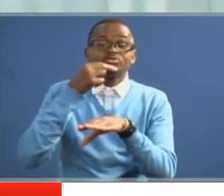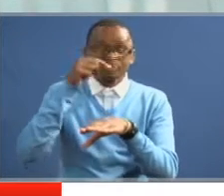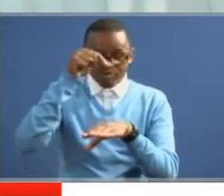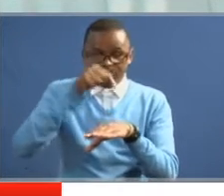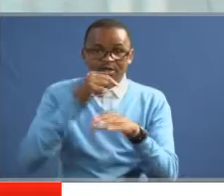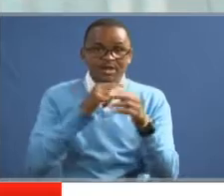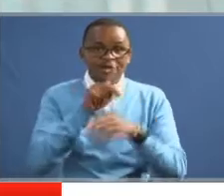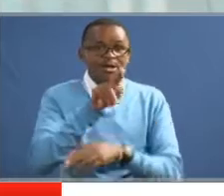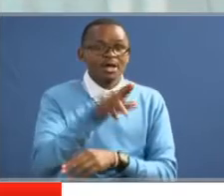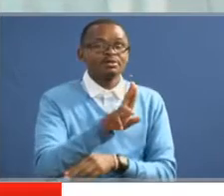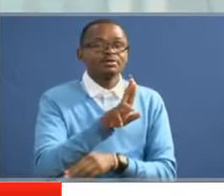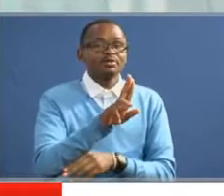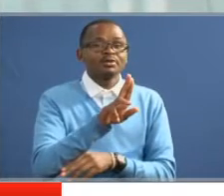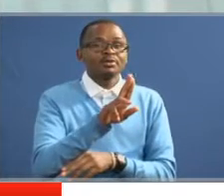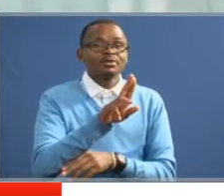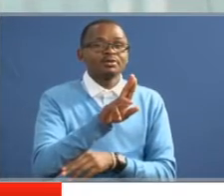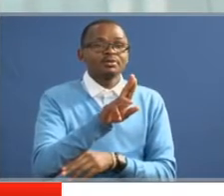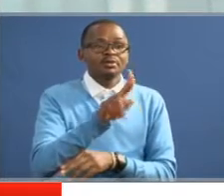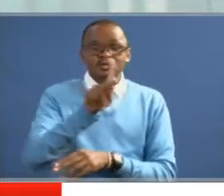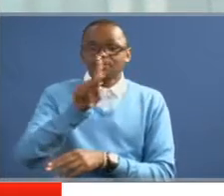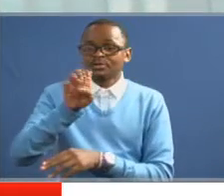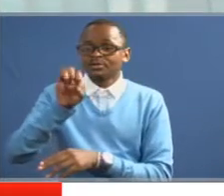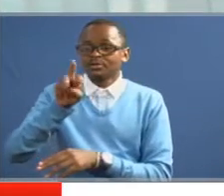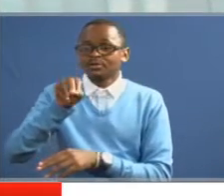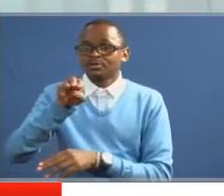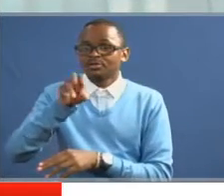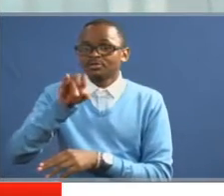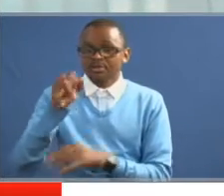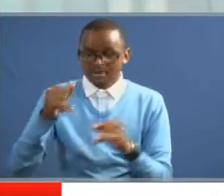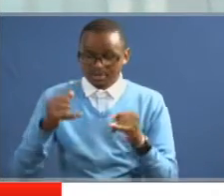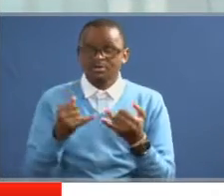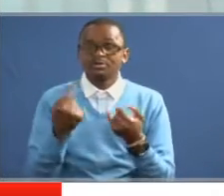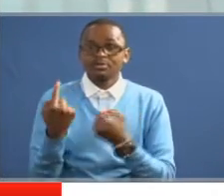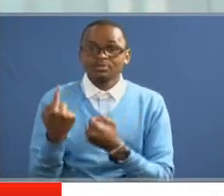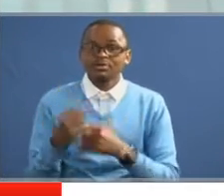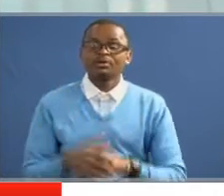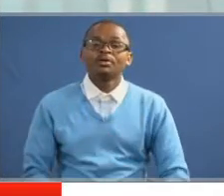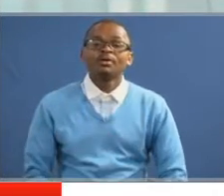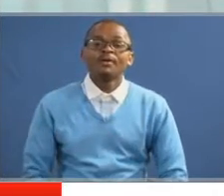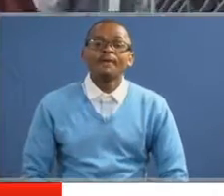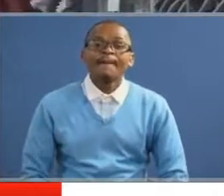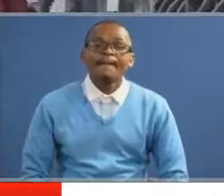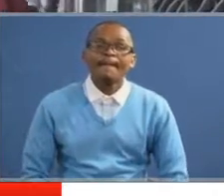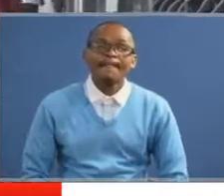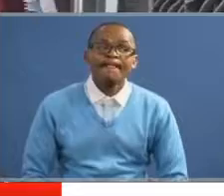cha Kenyatta. Mwanahabari wetu Njami Kiboi amevalia njuga taarifa hii.